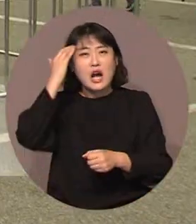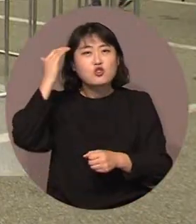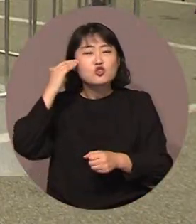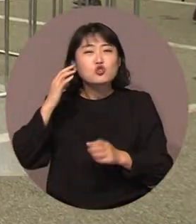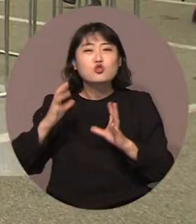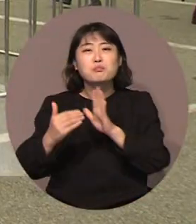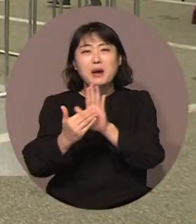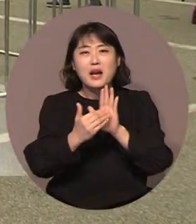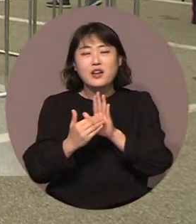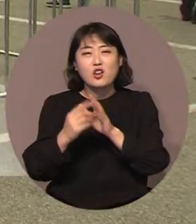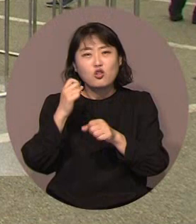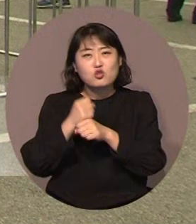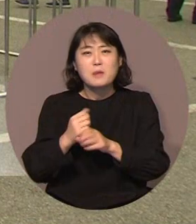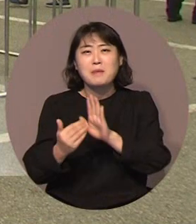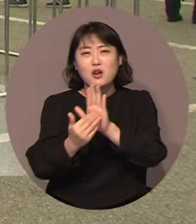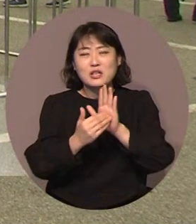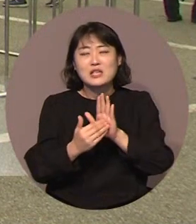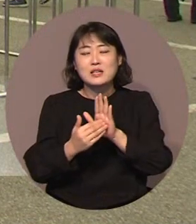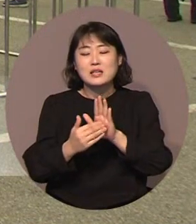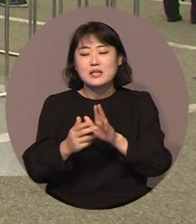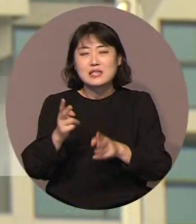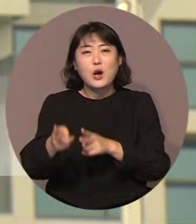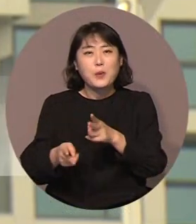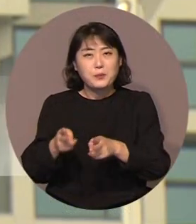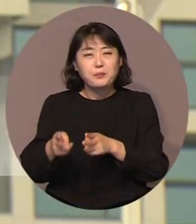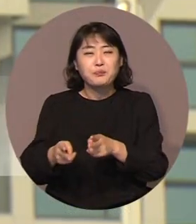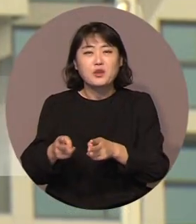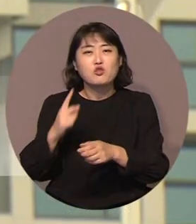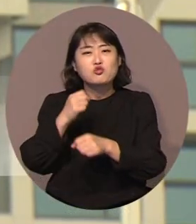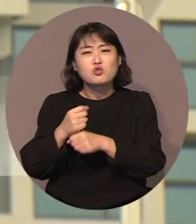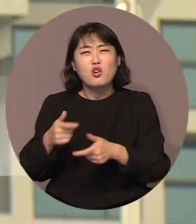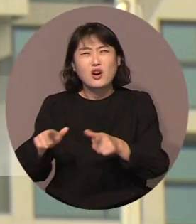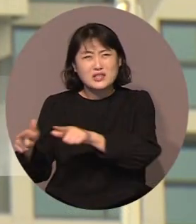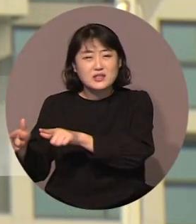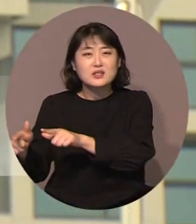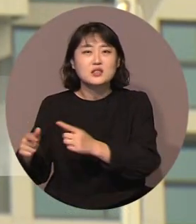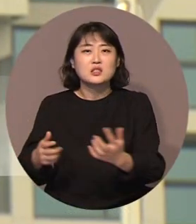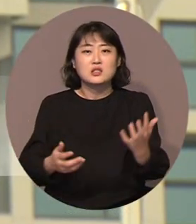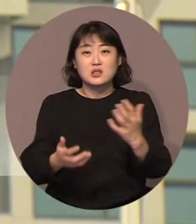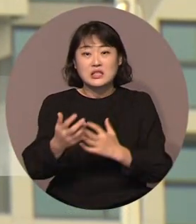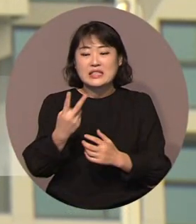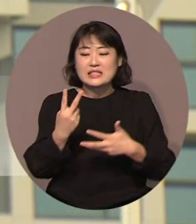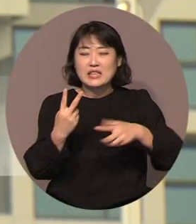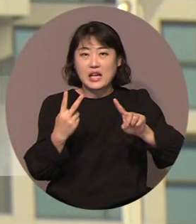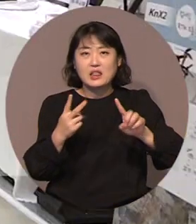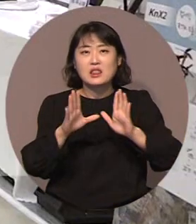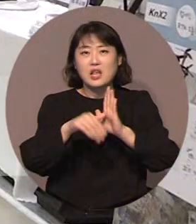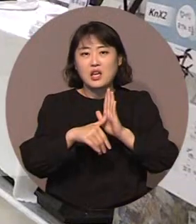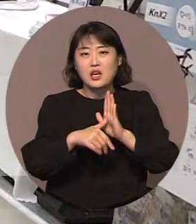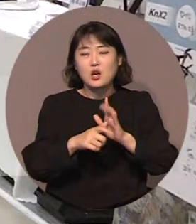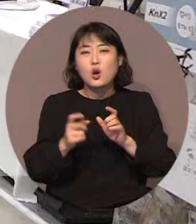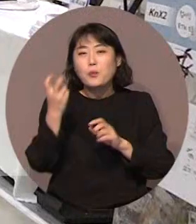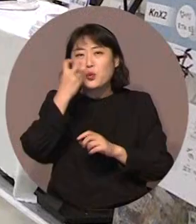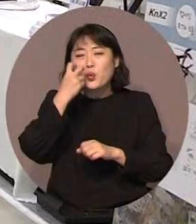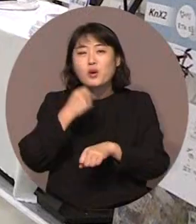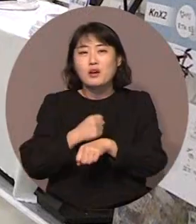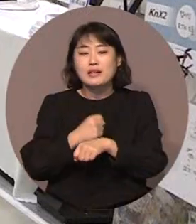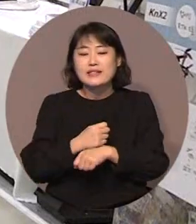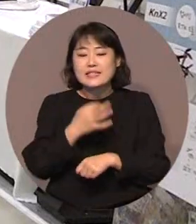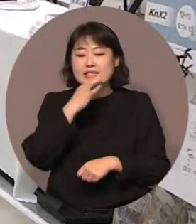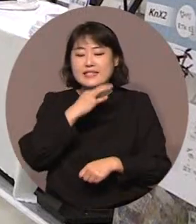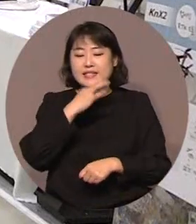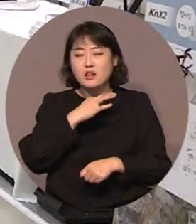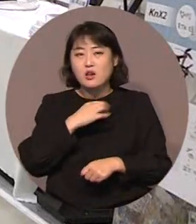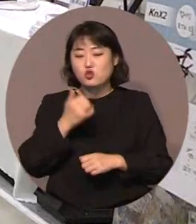연구원과 방위사업 교육원 등 4개 산하 기관 이전 신설을 2차 공공기관 이전 때 함께 검토하기로 하는 등 실리를